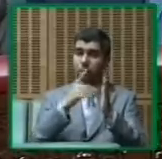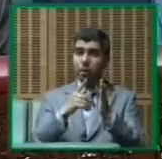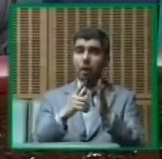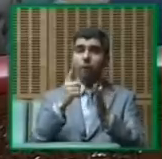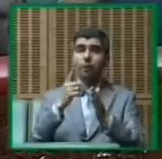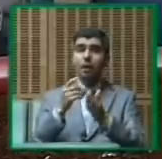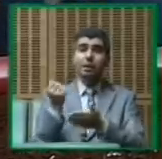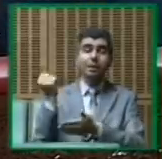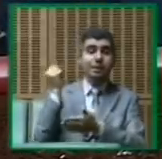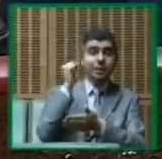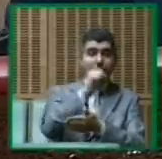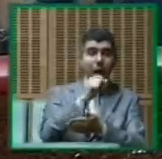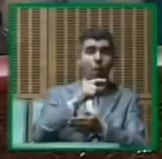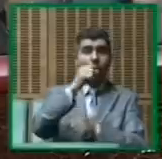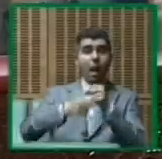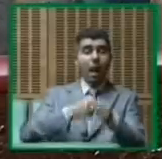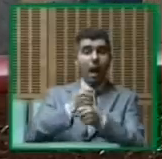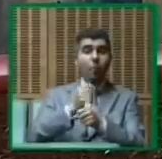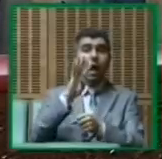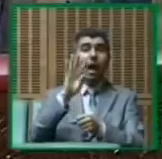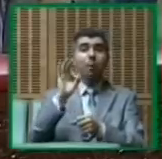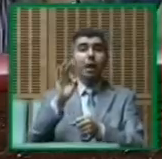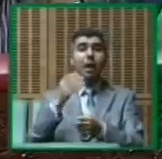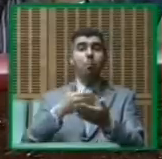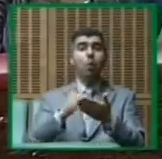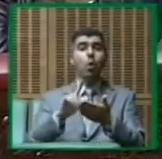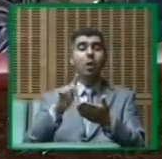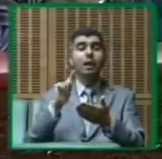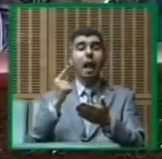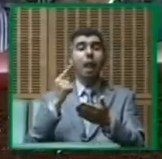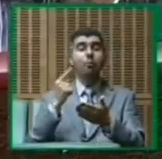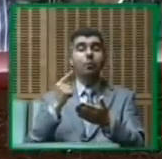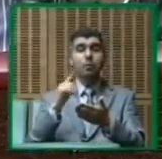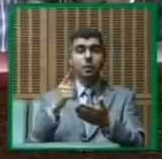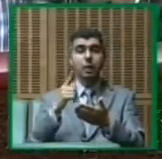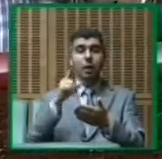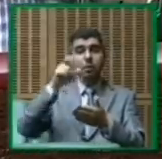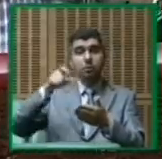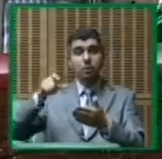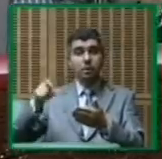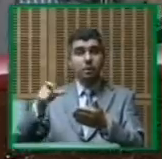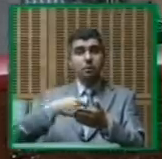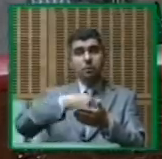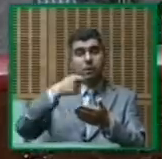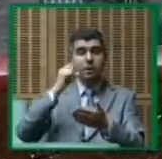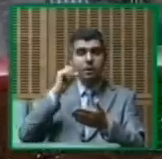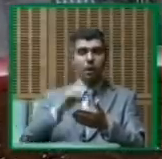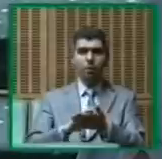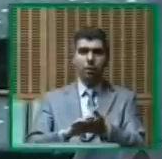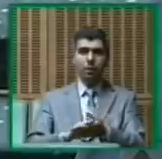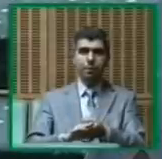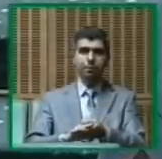مالي يصل هذه السنة إلى 40 مليون درهم بمعدل 10 ملايين درهم لكل قطاع. شكراً لكم سيد الوزير،